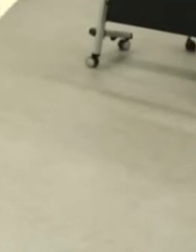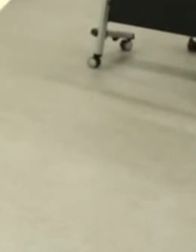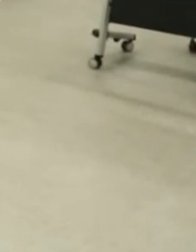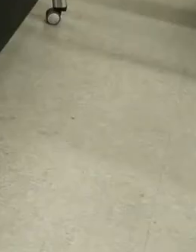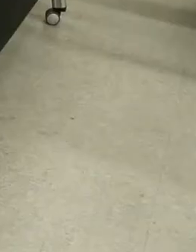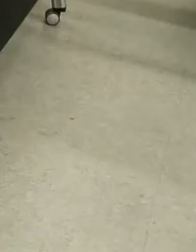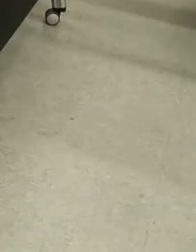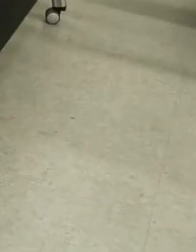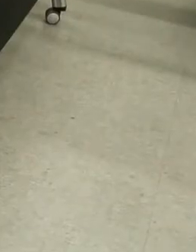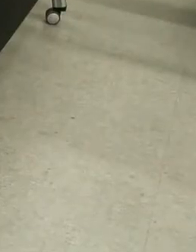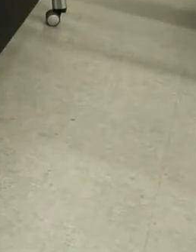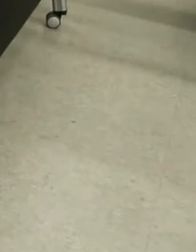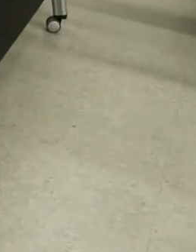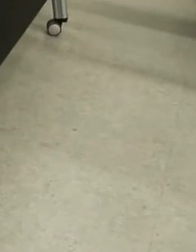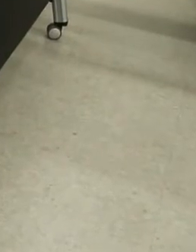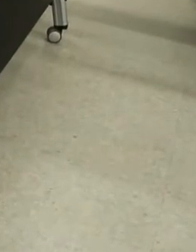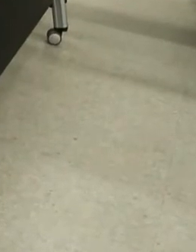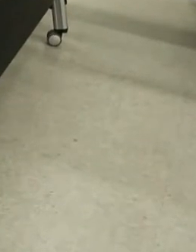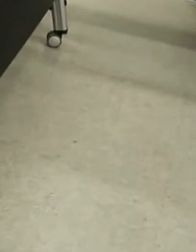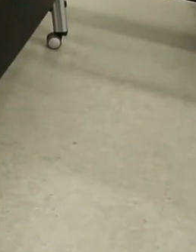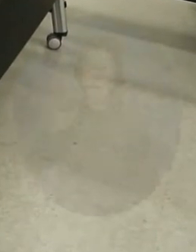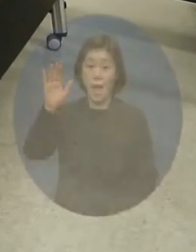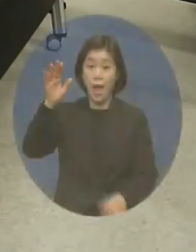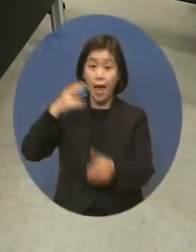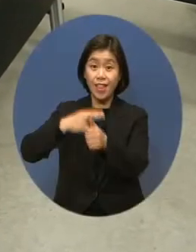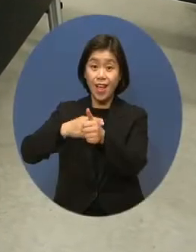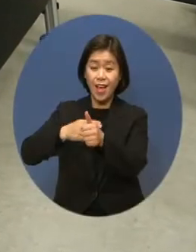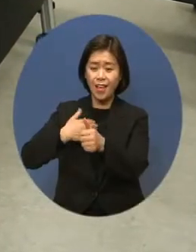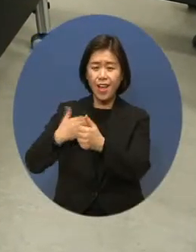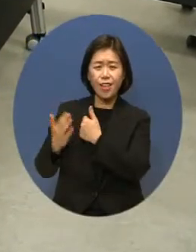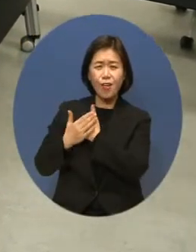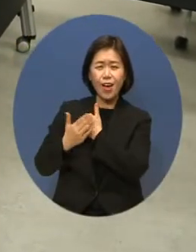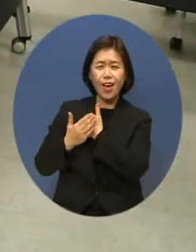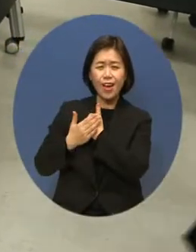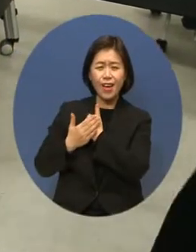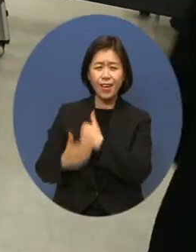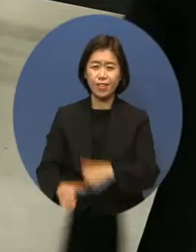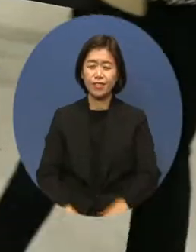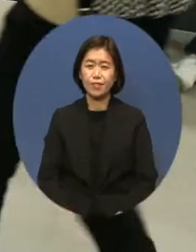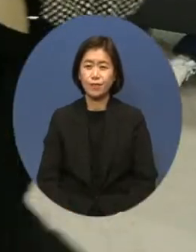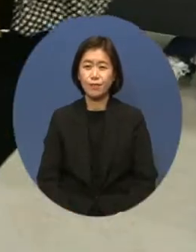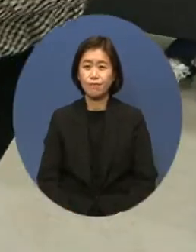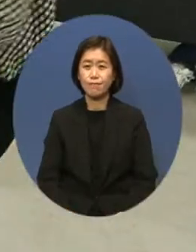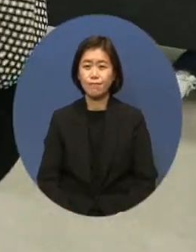네. 선생님, 저 도와주세요.